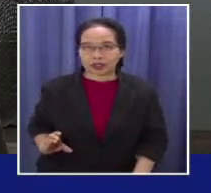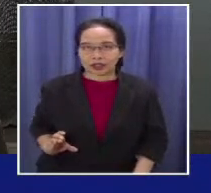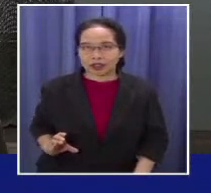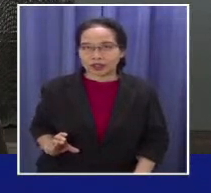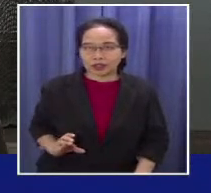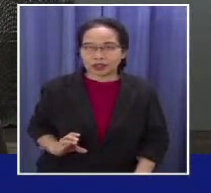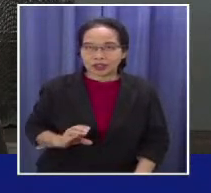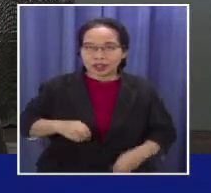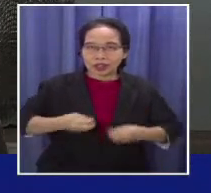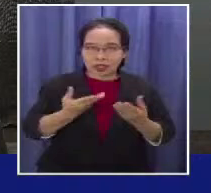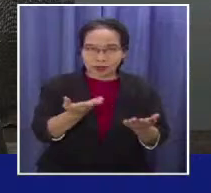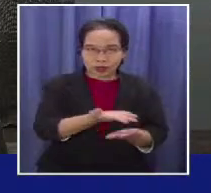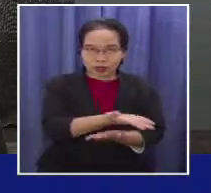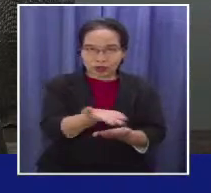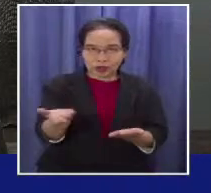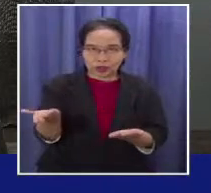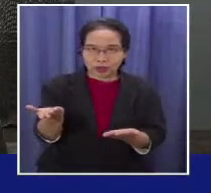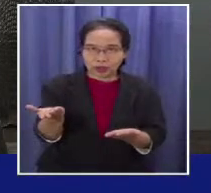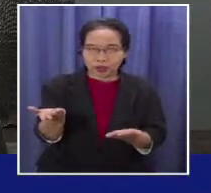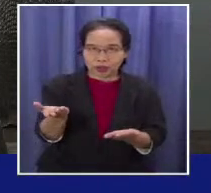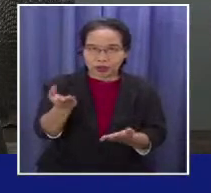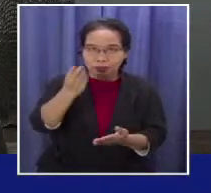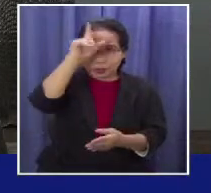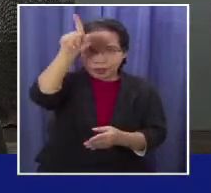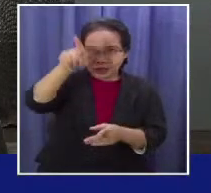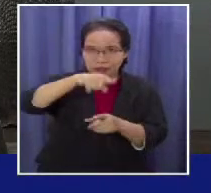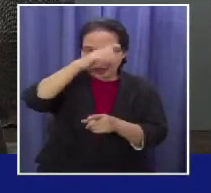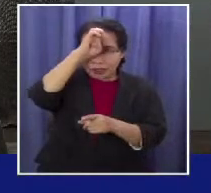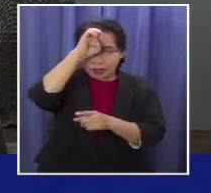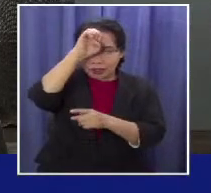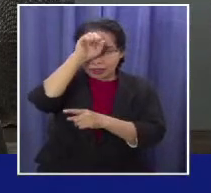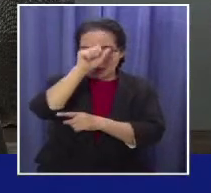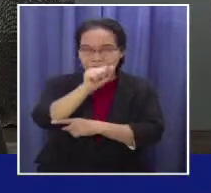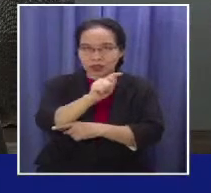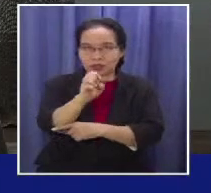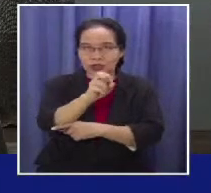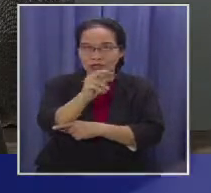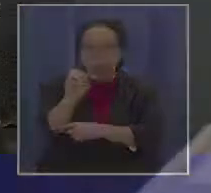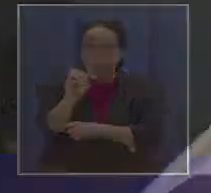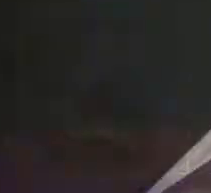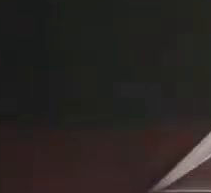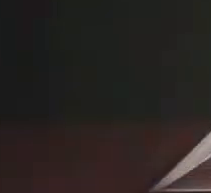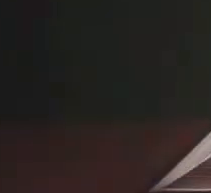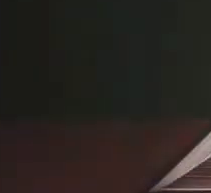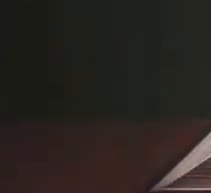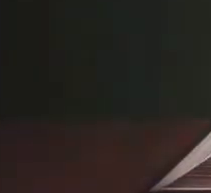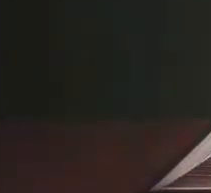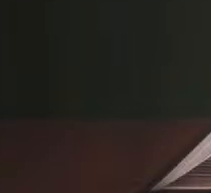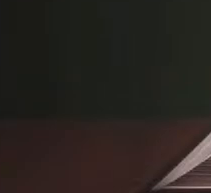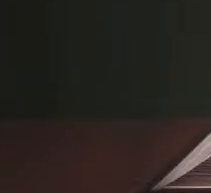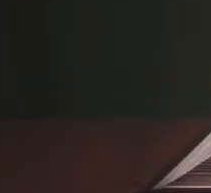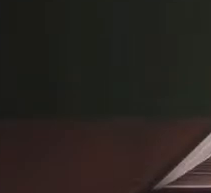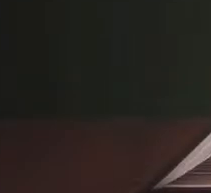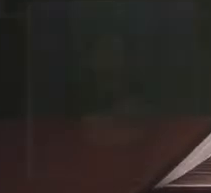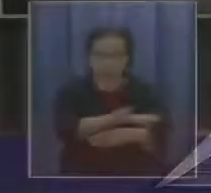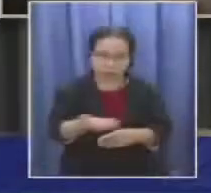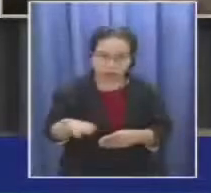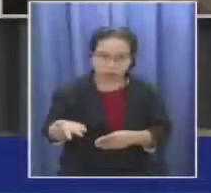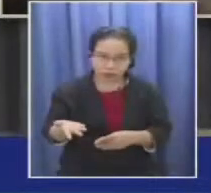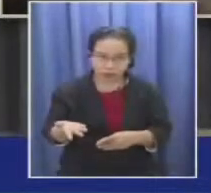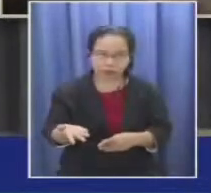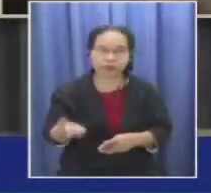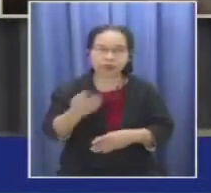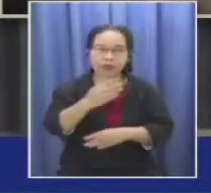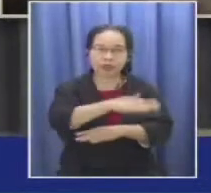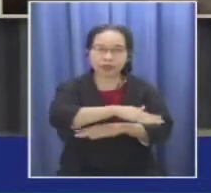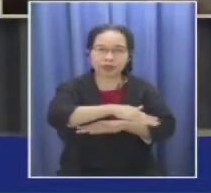yɛawoda yɛbɛtoa so asua yɛn Awurade Yesu Kristo Nsɛm da prakope yamamon brother